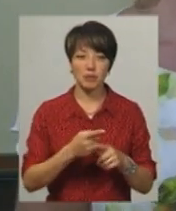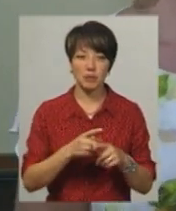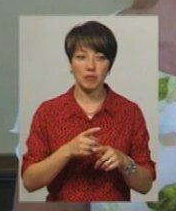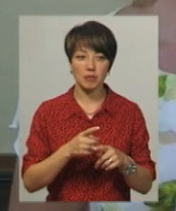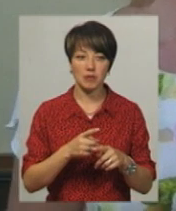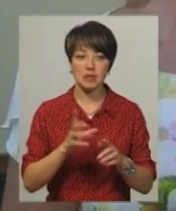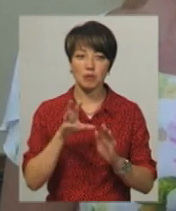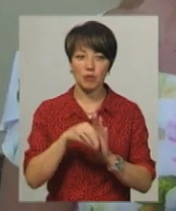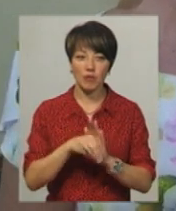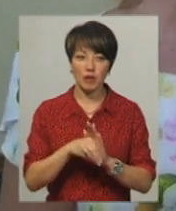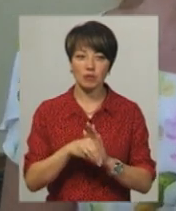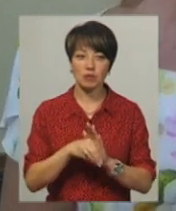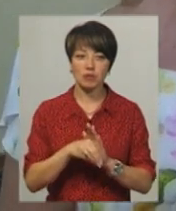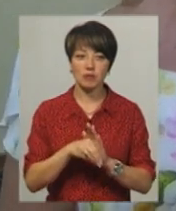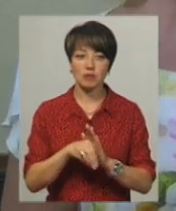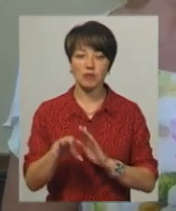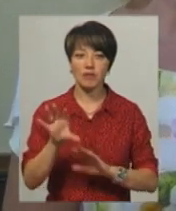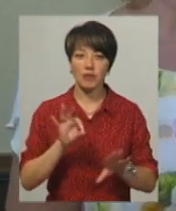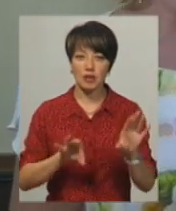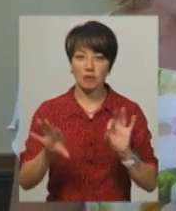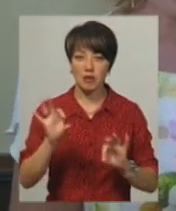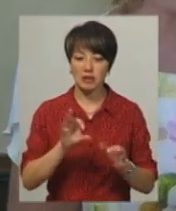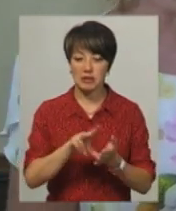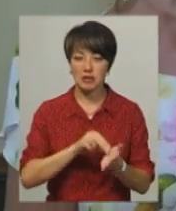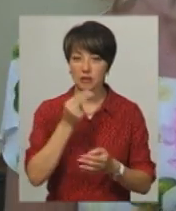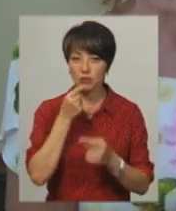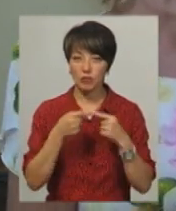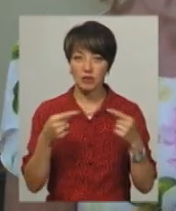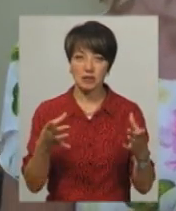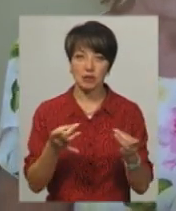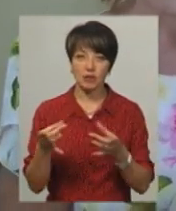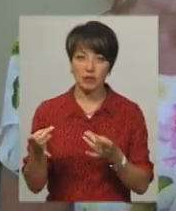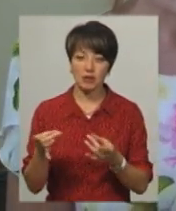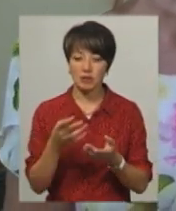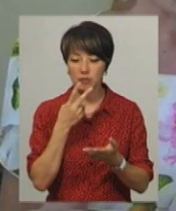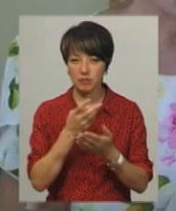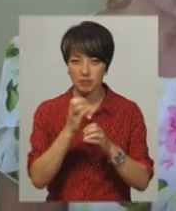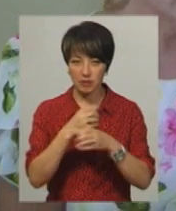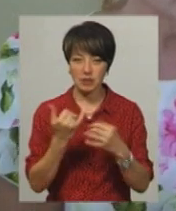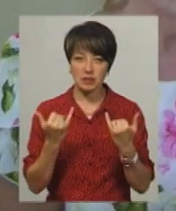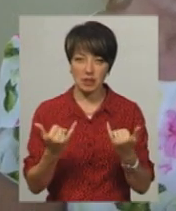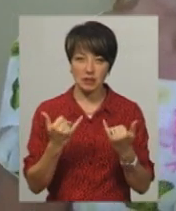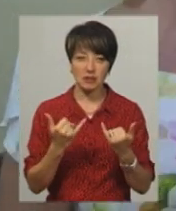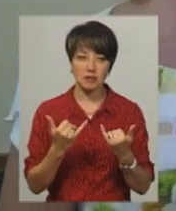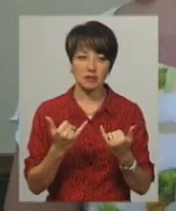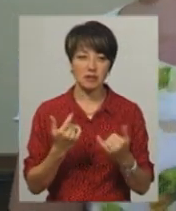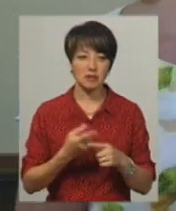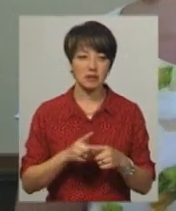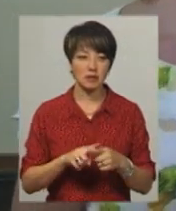і запроваджено. Ними вже відібрані були зразки харчових продуктів, сиров. Вини, теж змиви. Тобто зараз напрацьовані